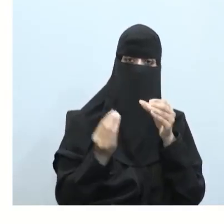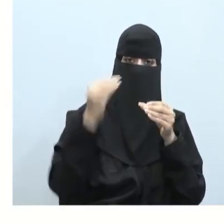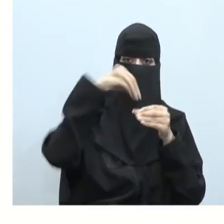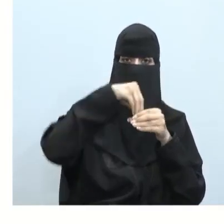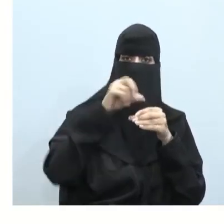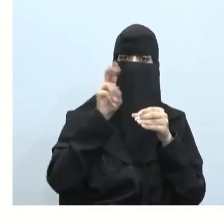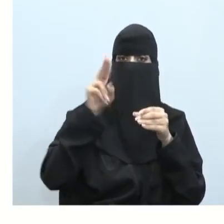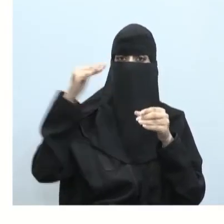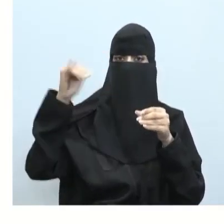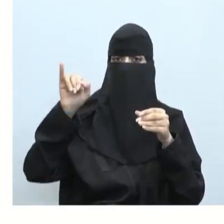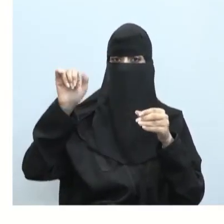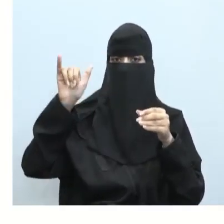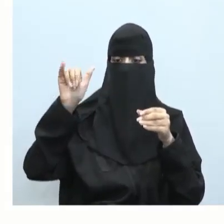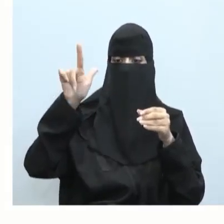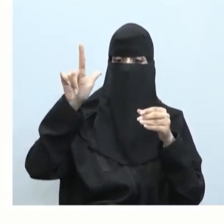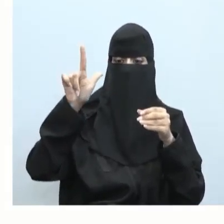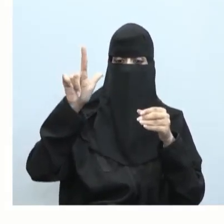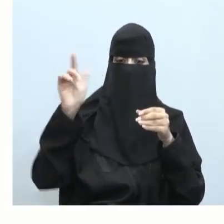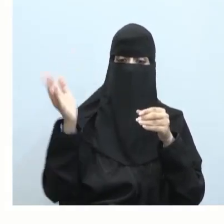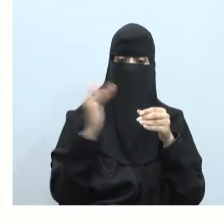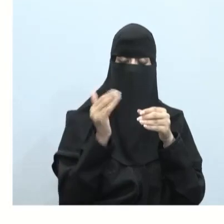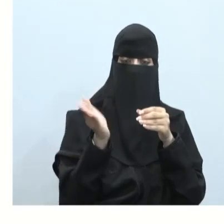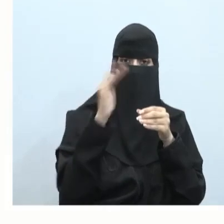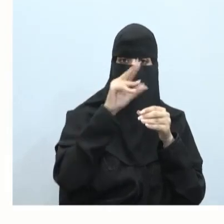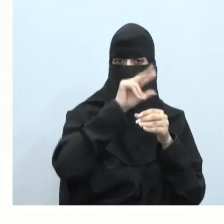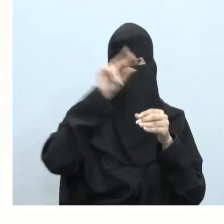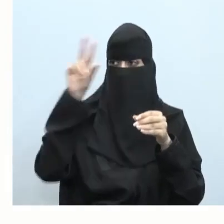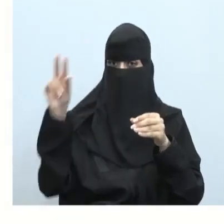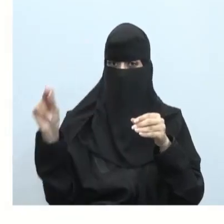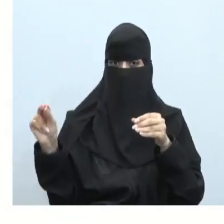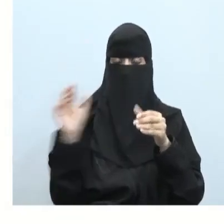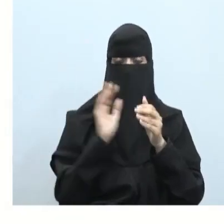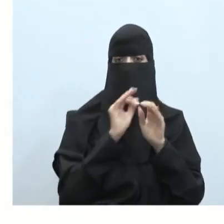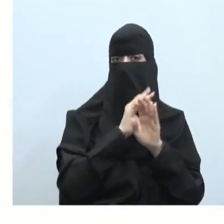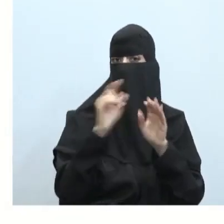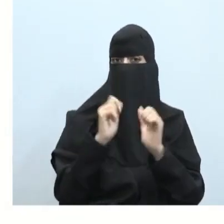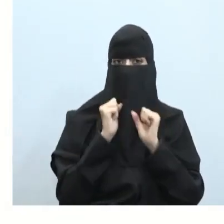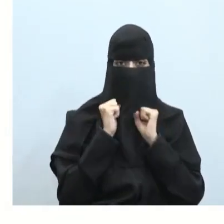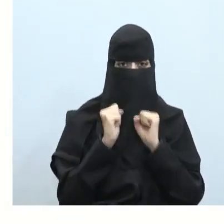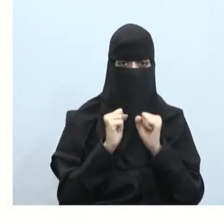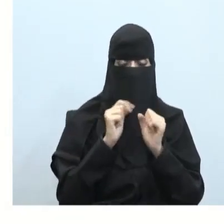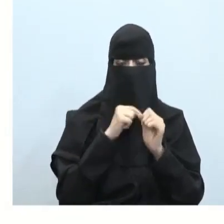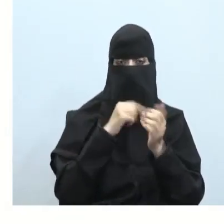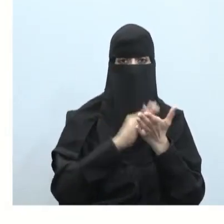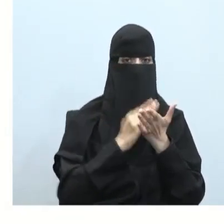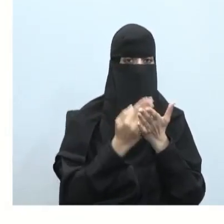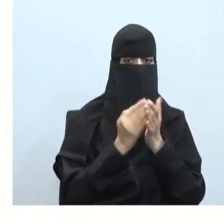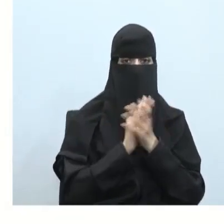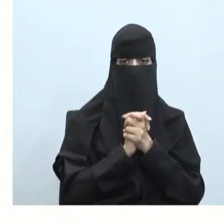ال اي بي ار اي اف هذه نقلها كما هي لا يستطيع ترجمتها